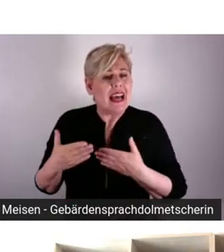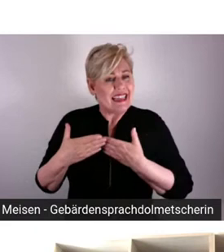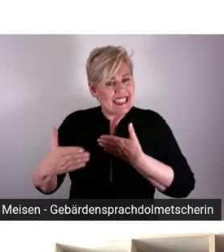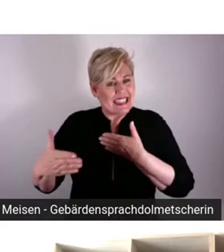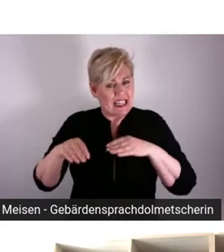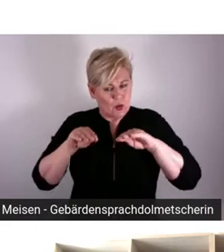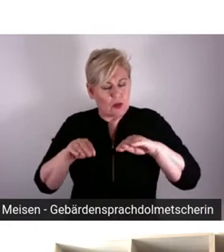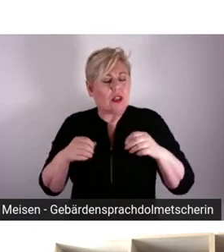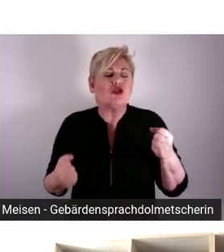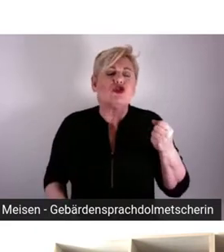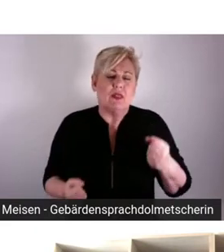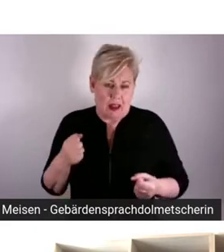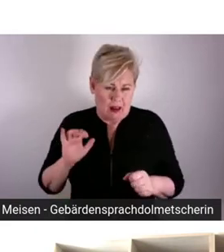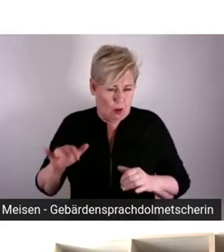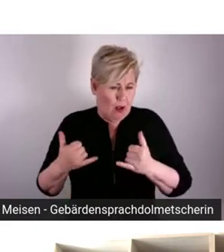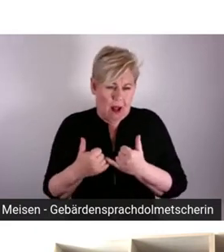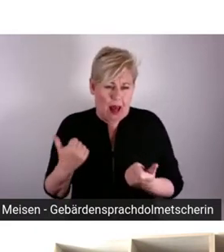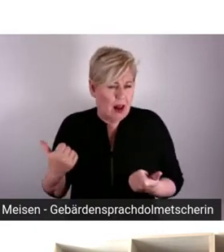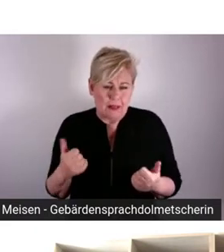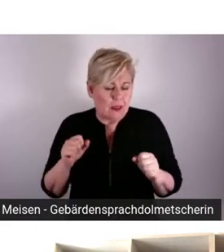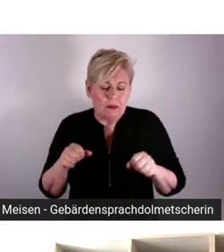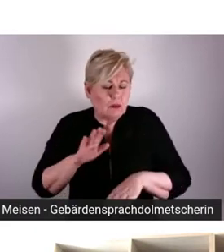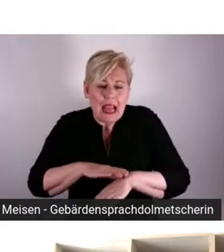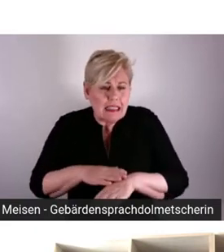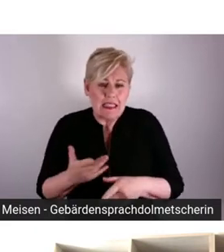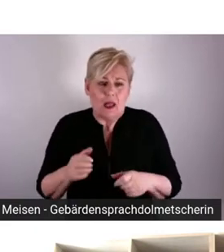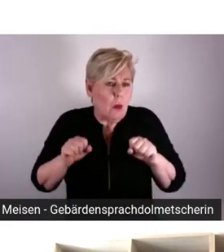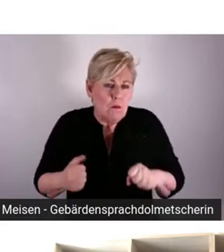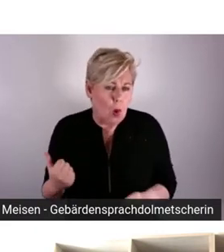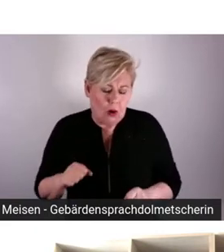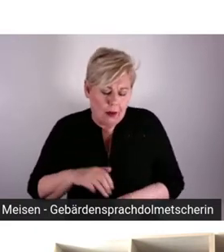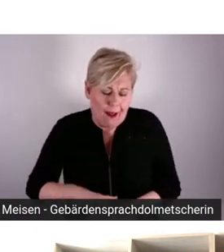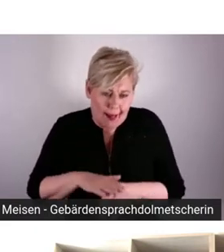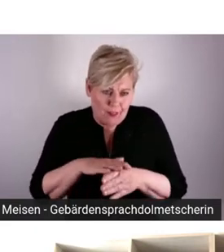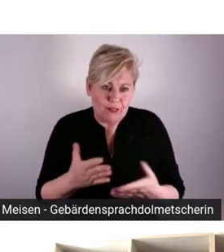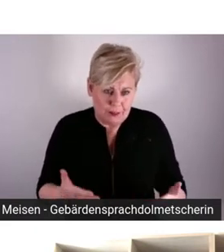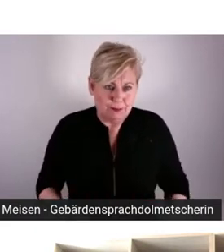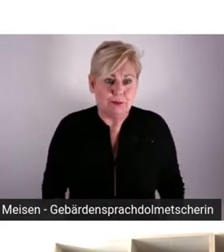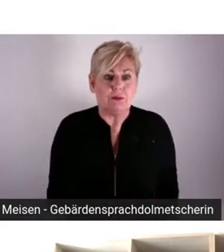nicht die Zeit hatten oder die Möglichkeit hatten zu helfen. Deswegen sagen wir auch,